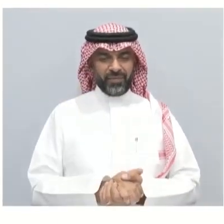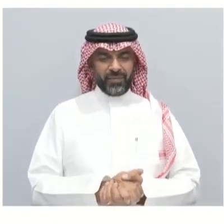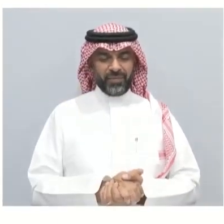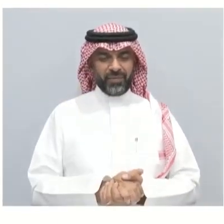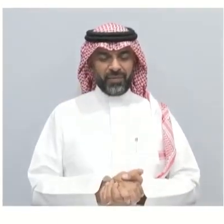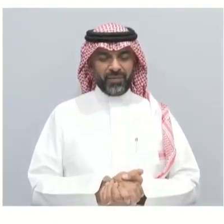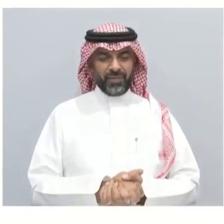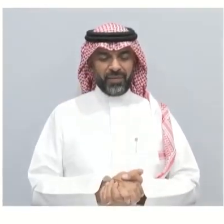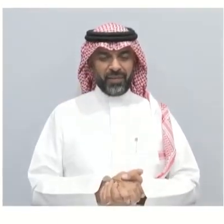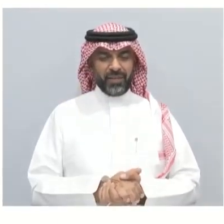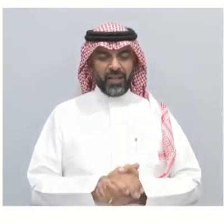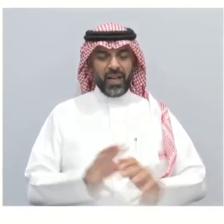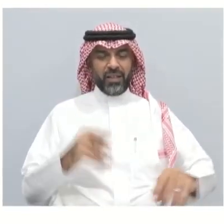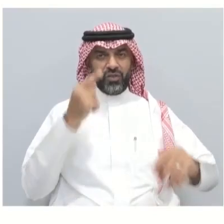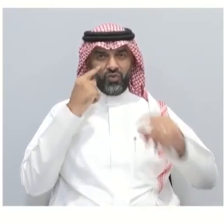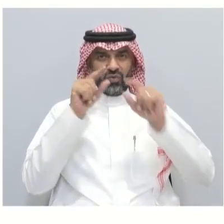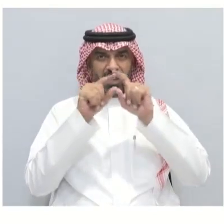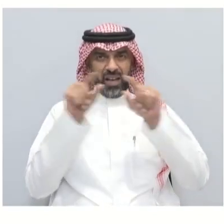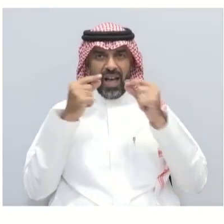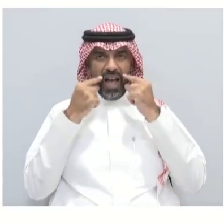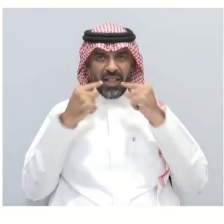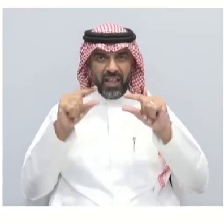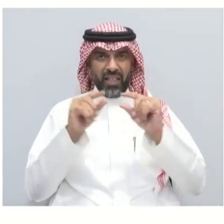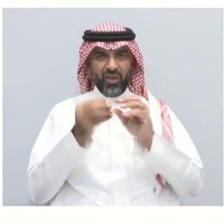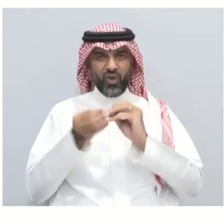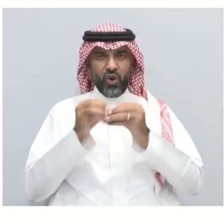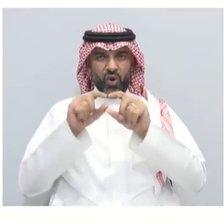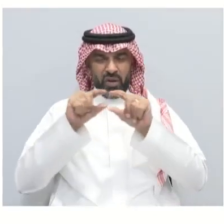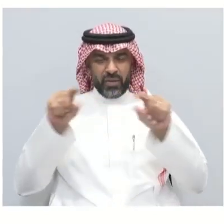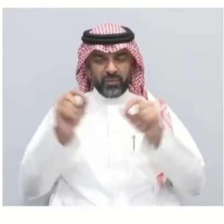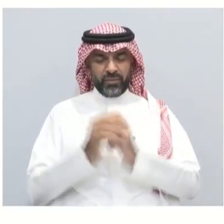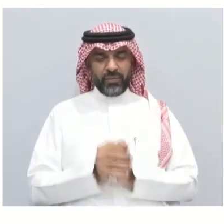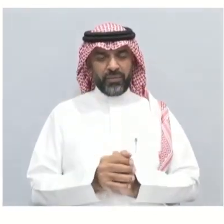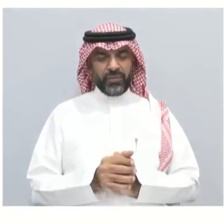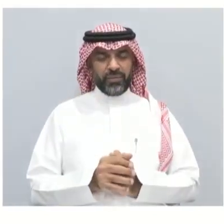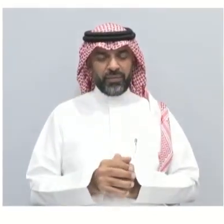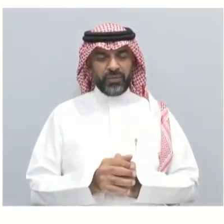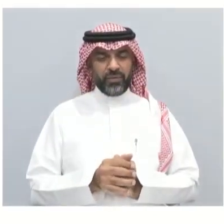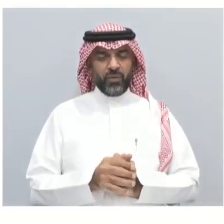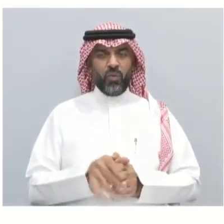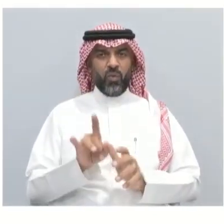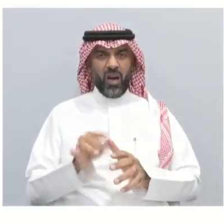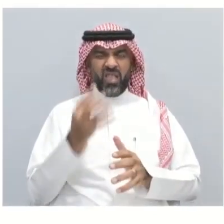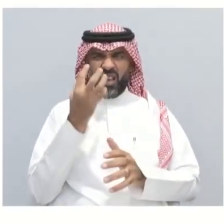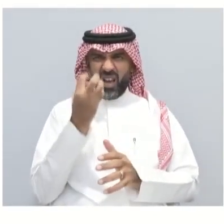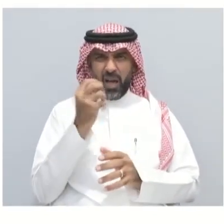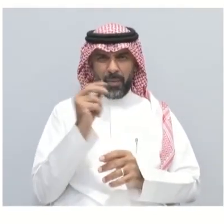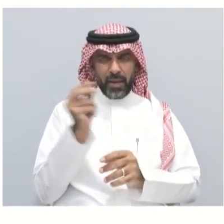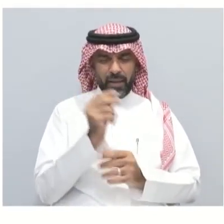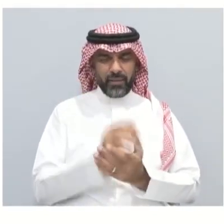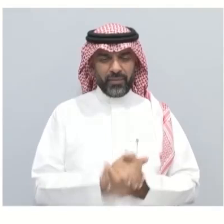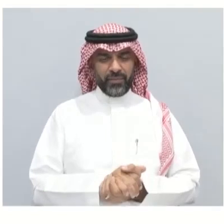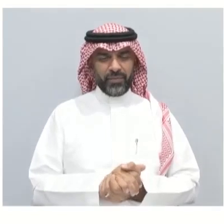بتضليل النص او الحديث واستخدام تطبيق الخط الغامق على النص